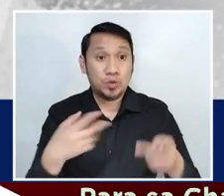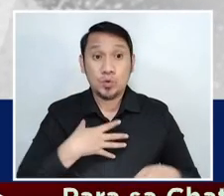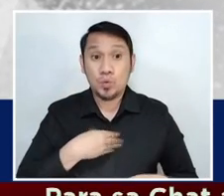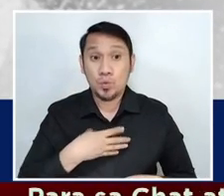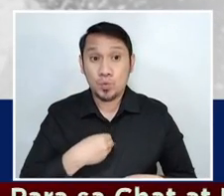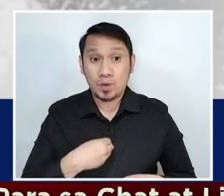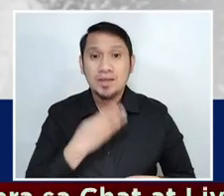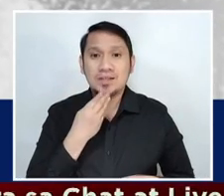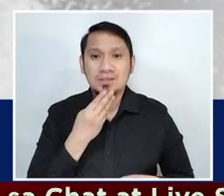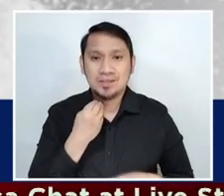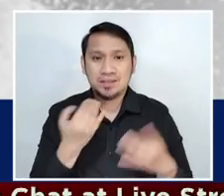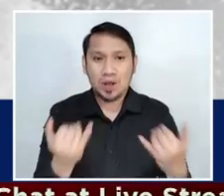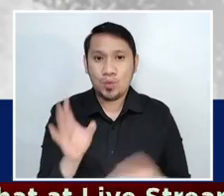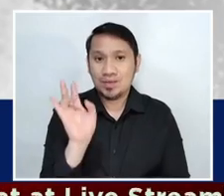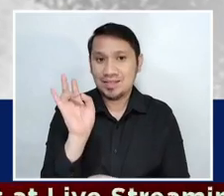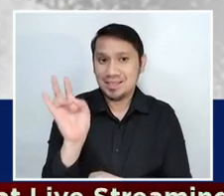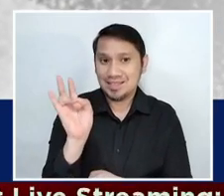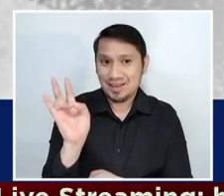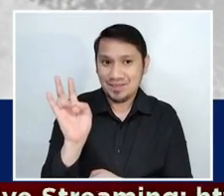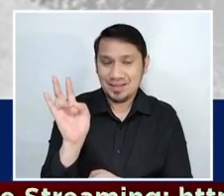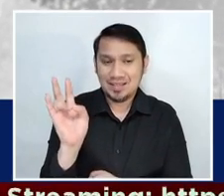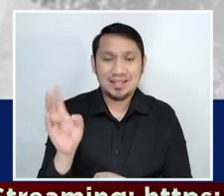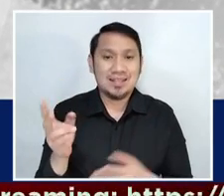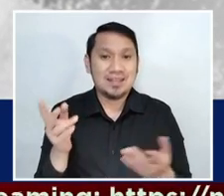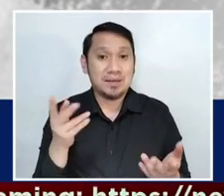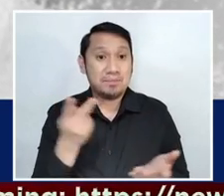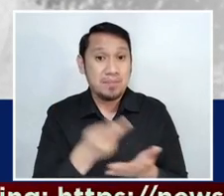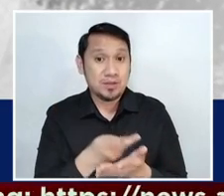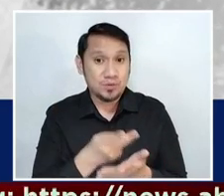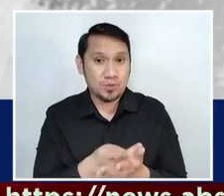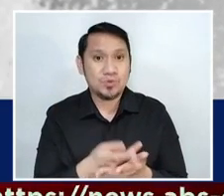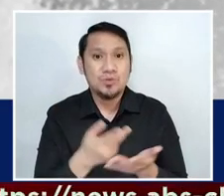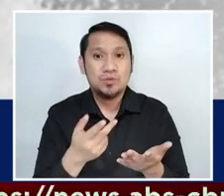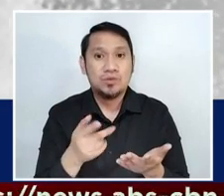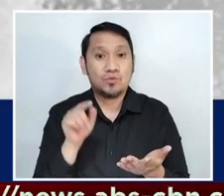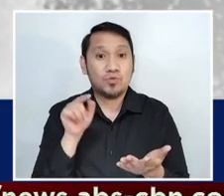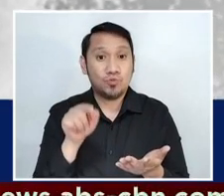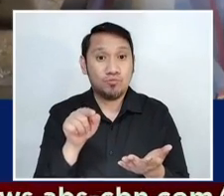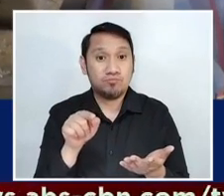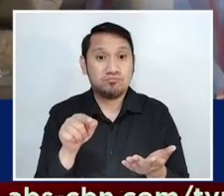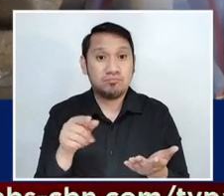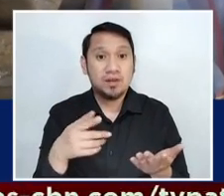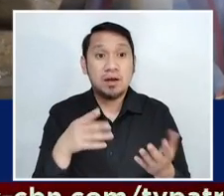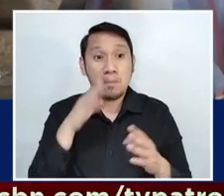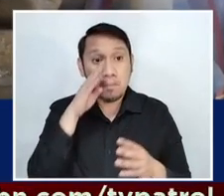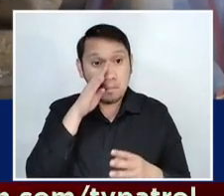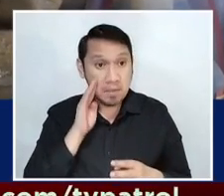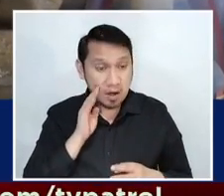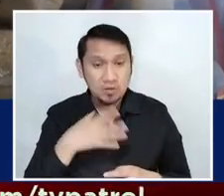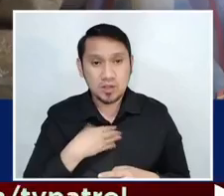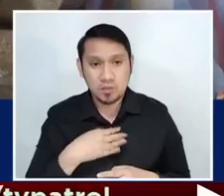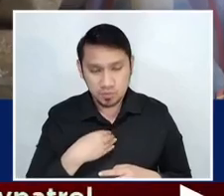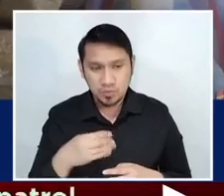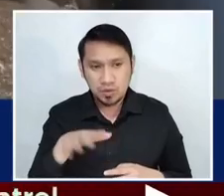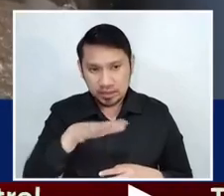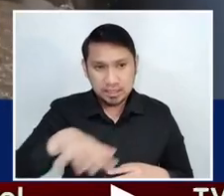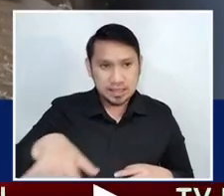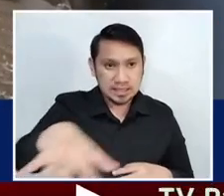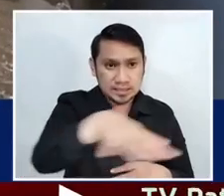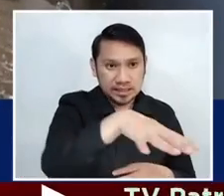habang 70 pesos ang kada kilo ng brown sugar base sa monitoring ng DA sa iba't ibang palengke sa Metro